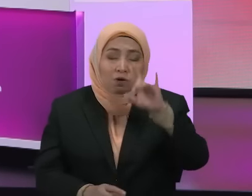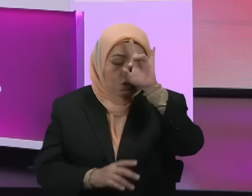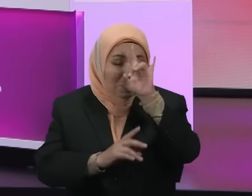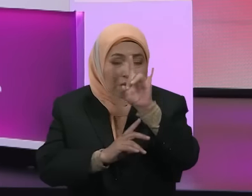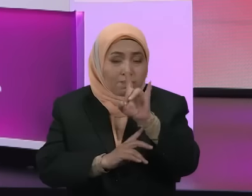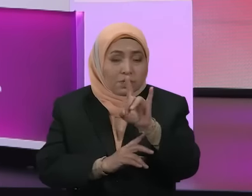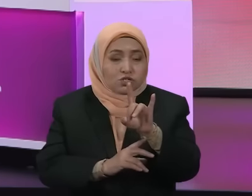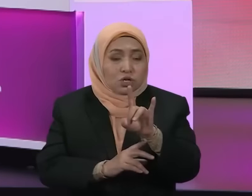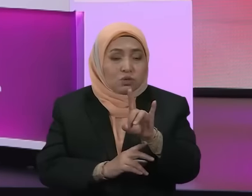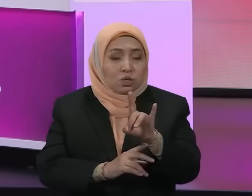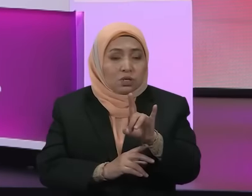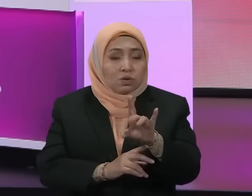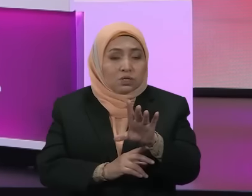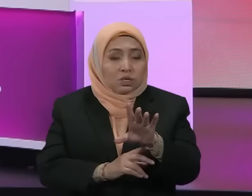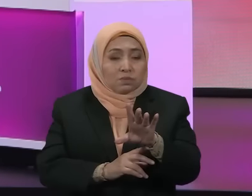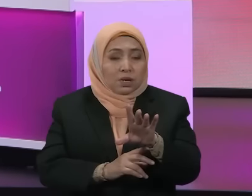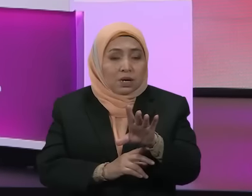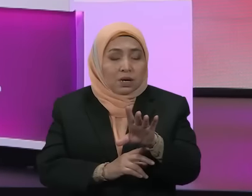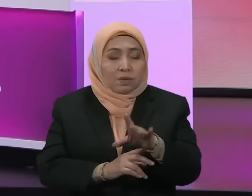minasyaitanirrajim.